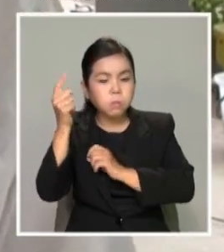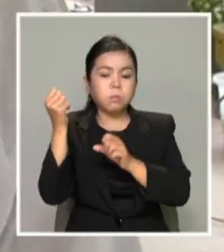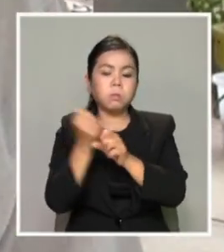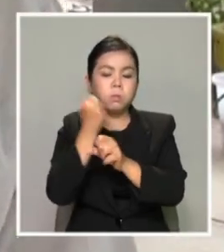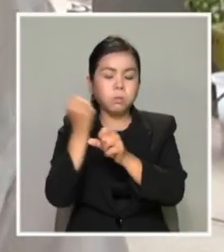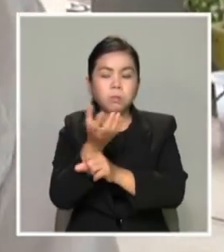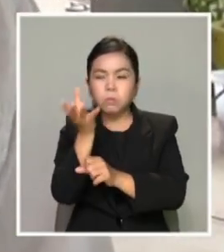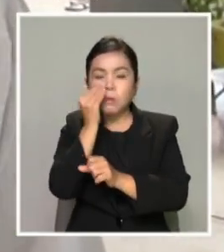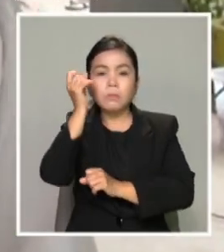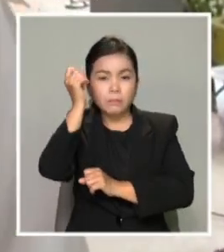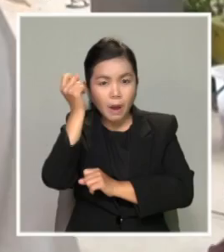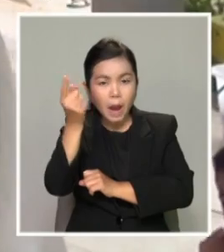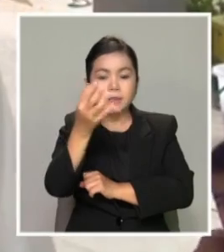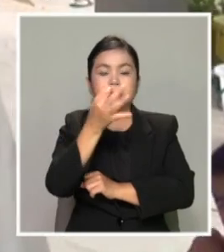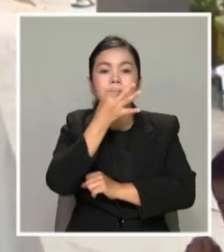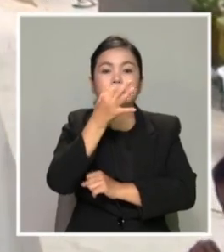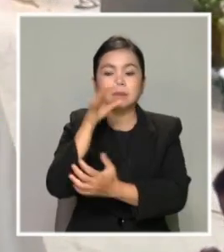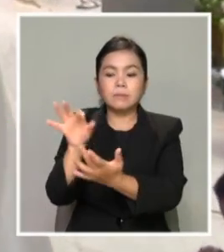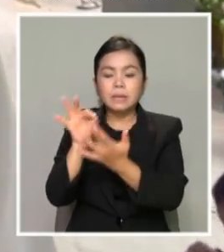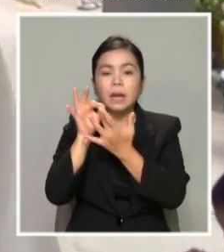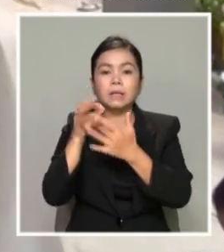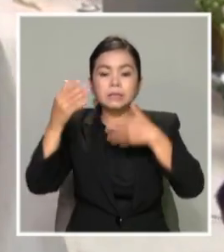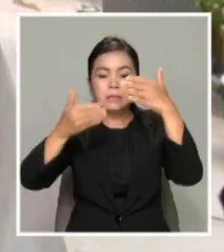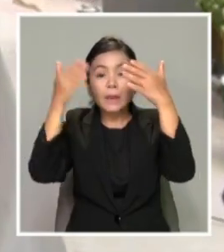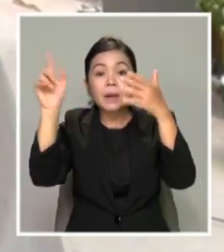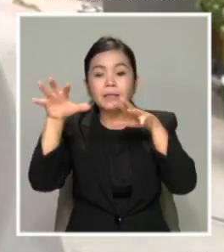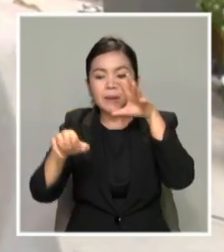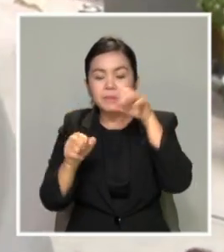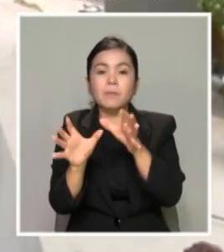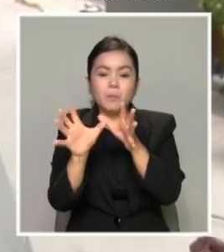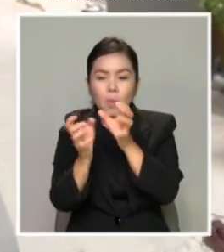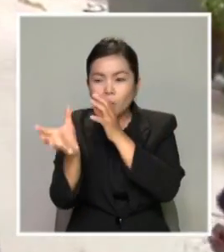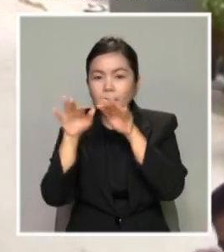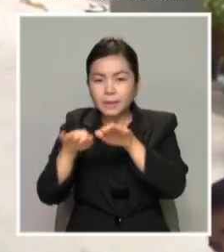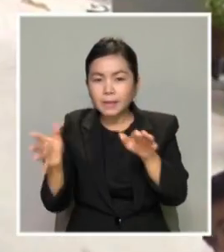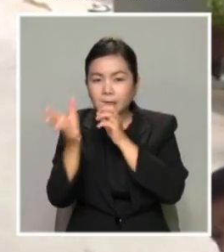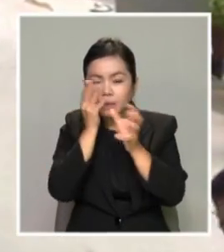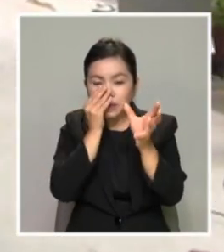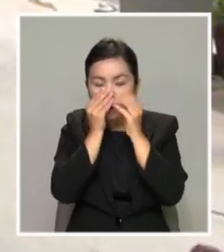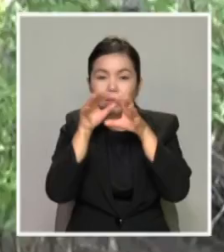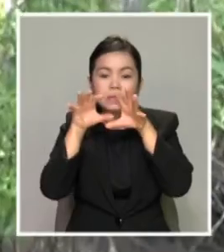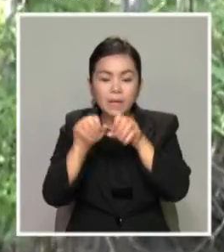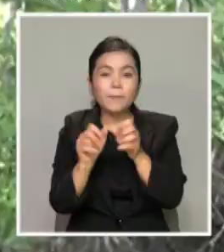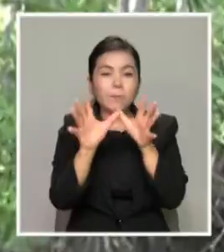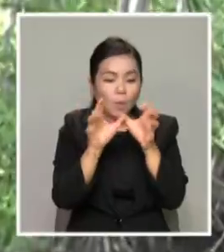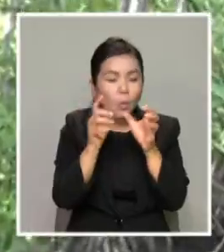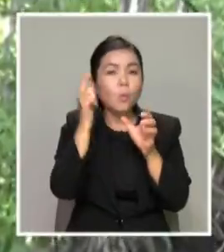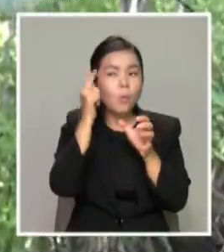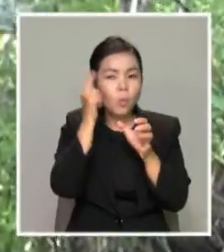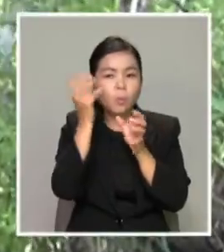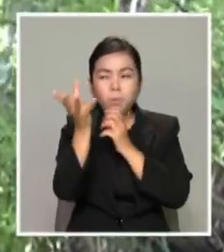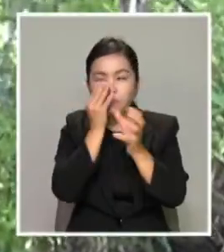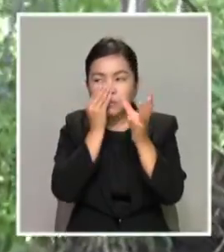พนะครับโดยเลือกกิจกรรมไซปูนะครับเพื่อให้นักเรียนได้เรียนรู้วิธีการทำไซปูวิธีการจับปูกิจกรรม